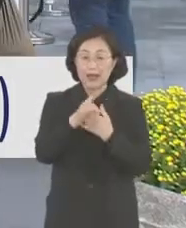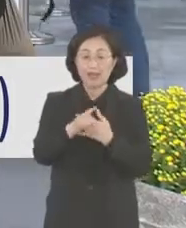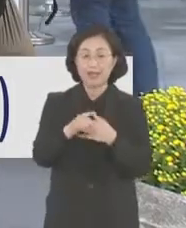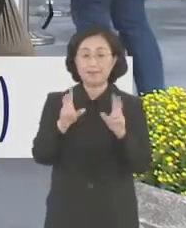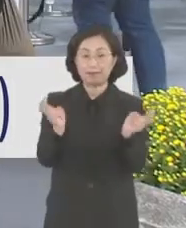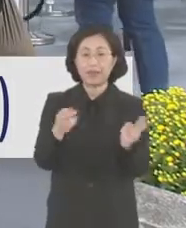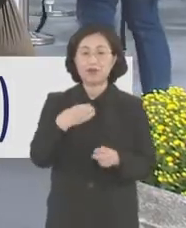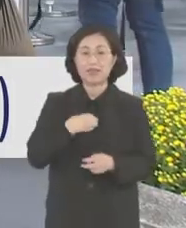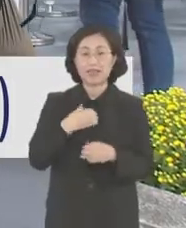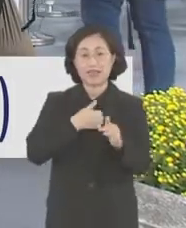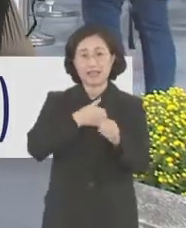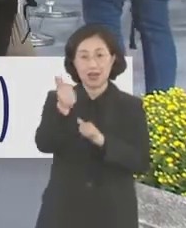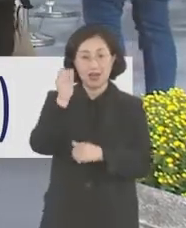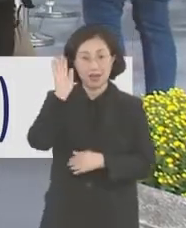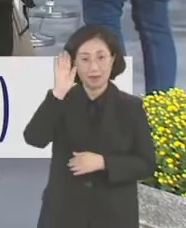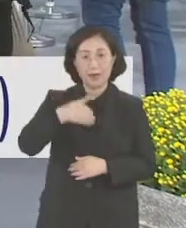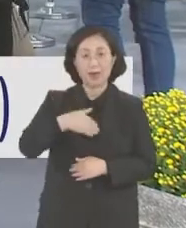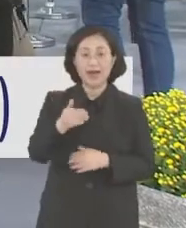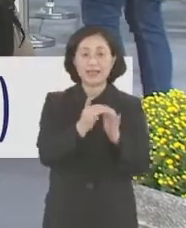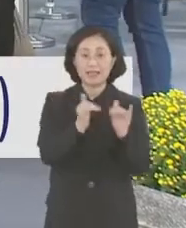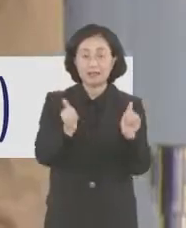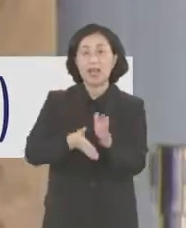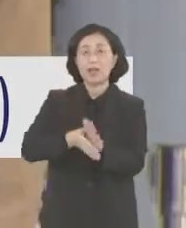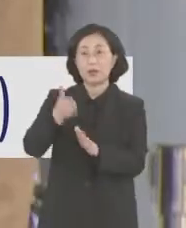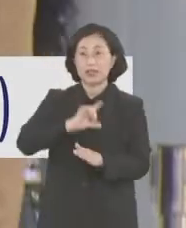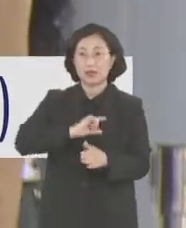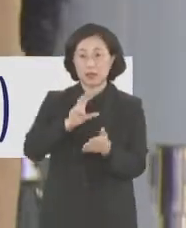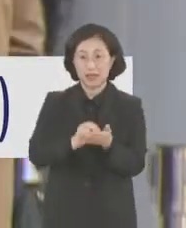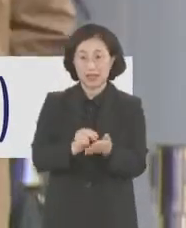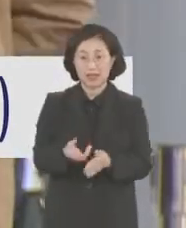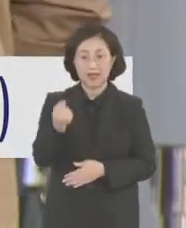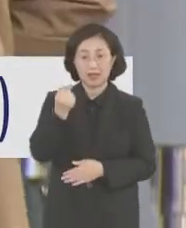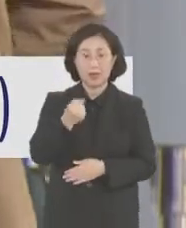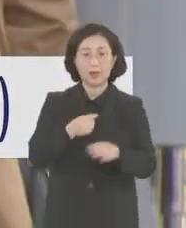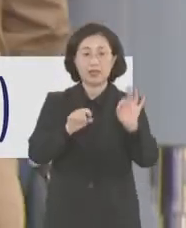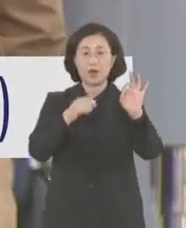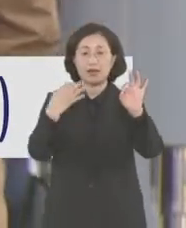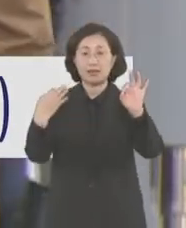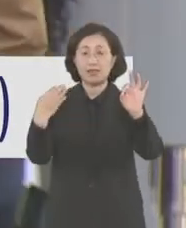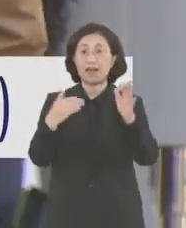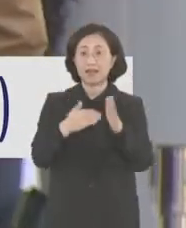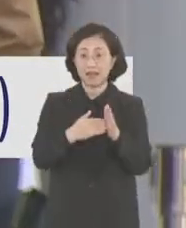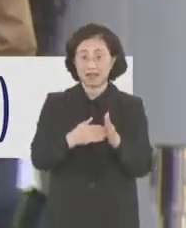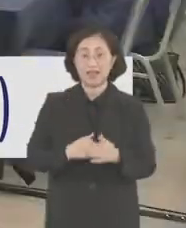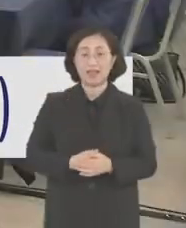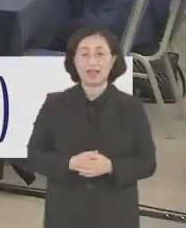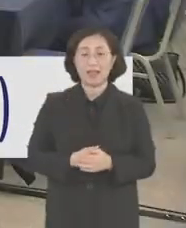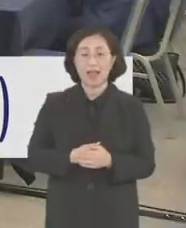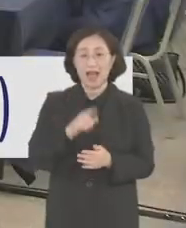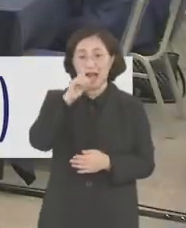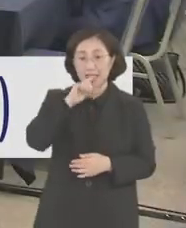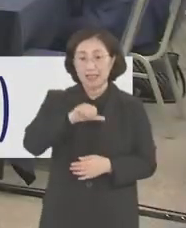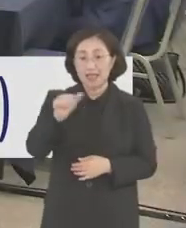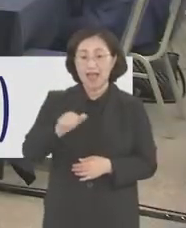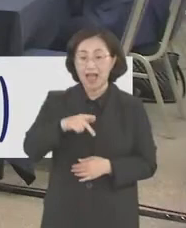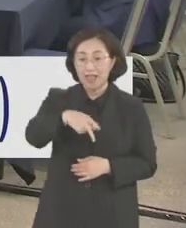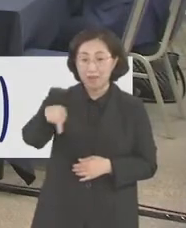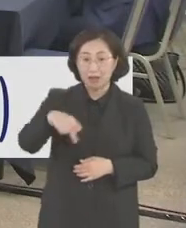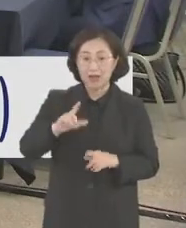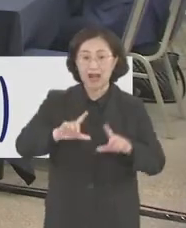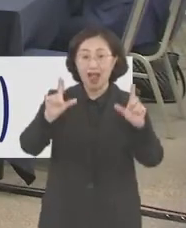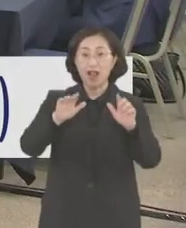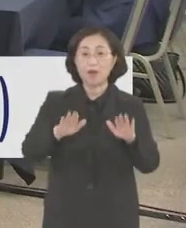위기를 이겨내고 미래로 나아가는 시민의 도시를 주제로 오는 14일까지 진행되며 아시아 태평양 지부의